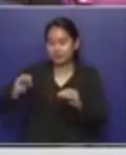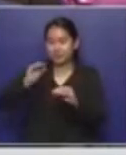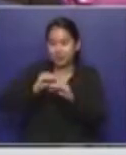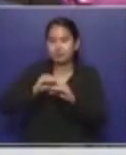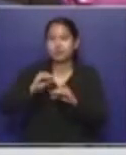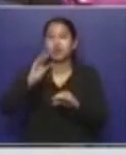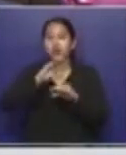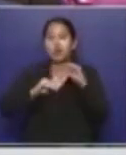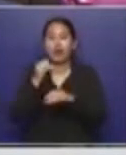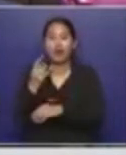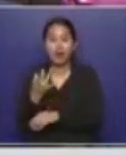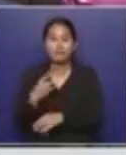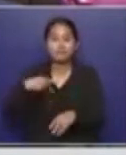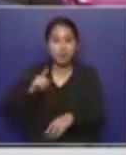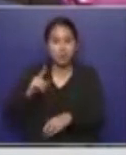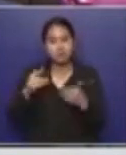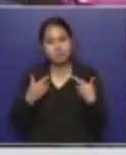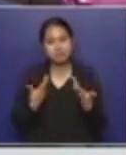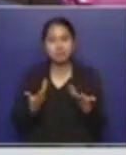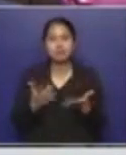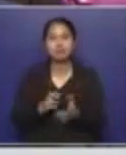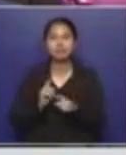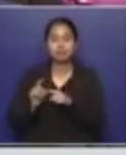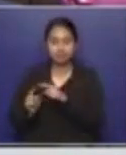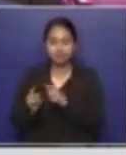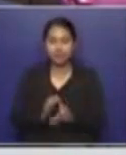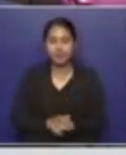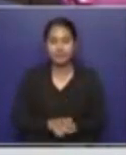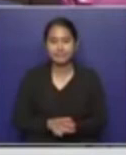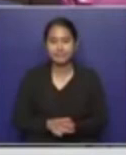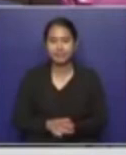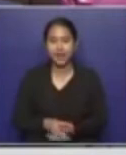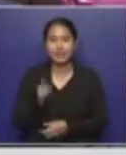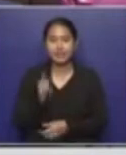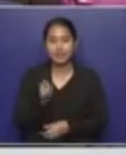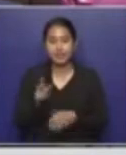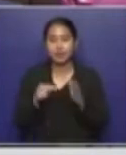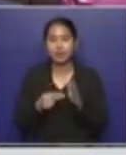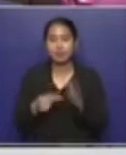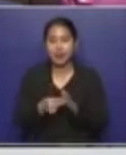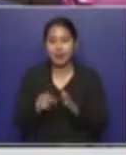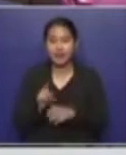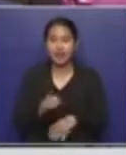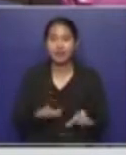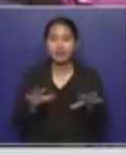รเป็นประโยชน์กับพี่น้องประชาชนแค่ไหนตรงนี้เองจริงๆแล้วเป็นเครื่องมือเป็นเครดิตที่ให้รัฐบา